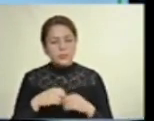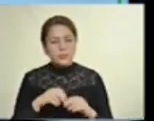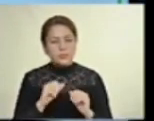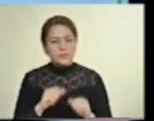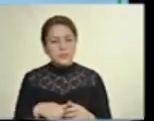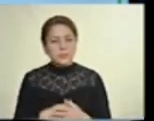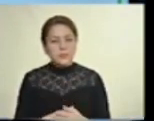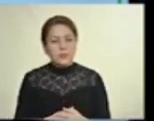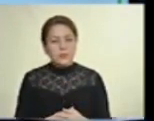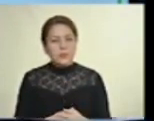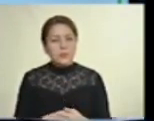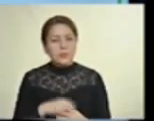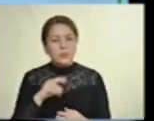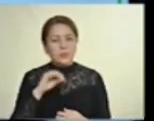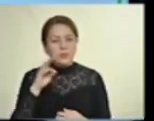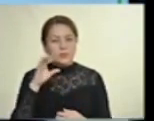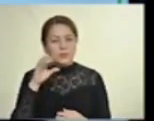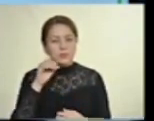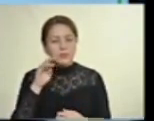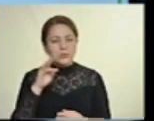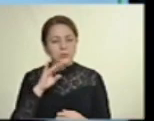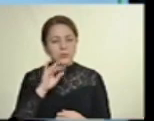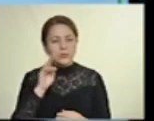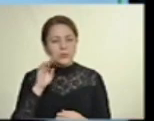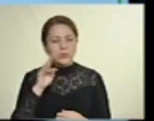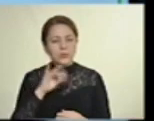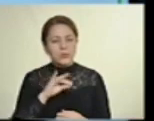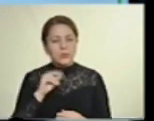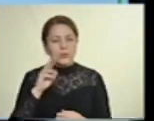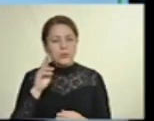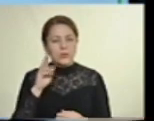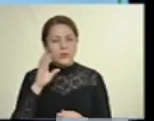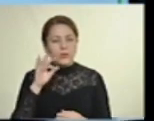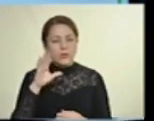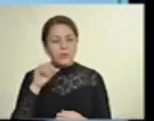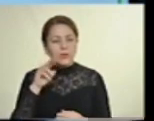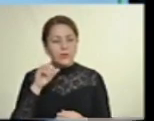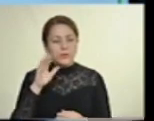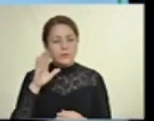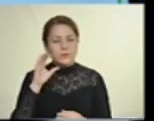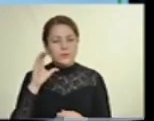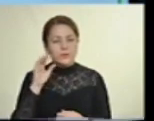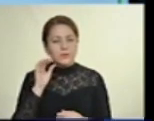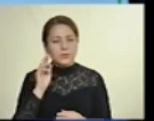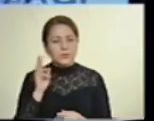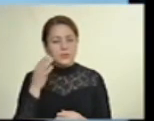ko'ramiz. Demak, lansetnikni Kovalevskiy kashf qilgan ekan.